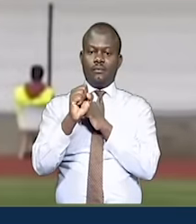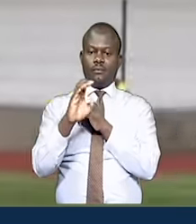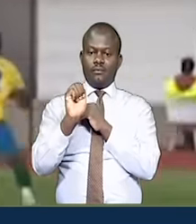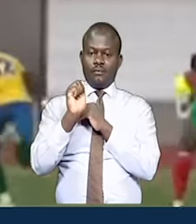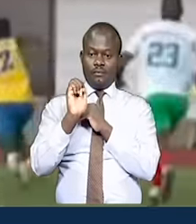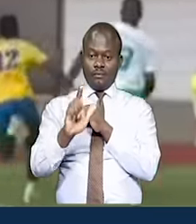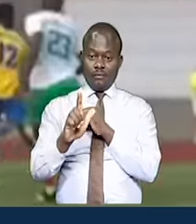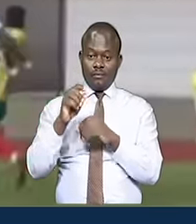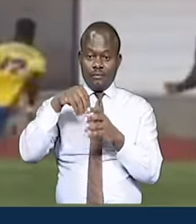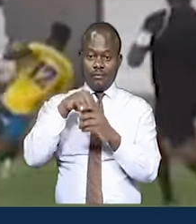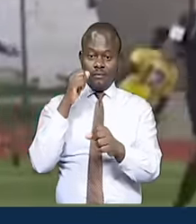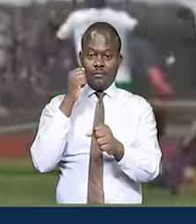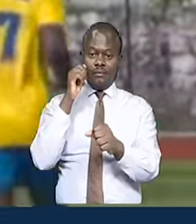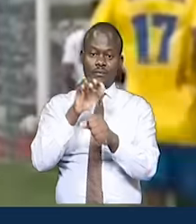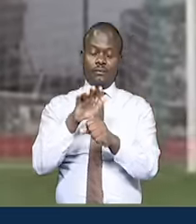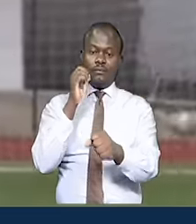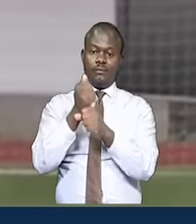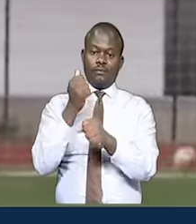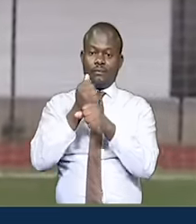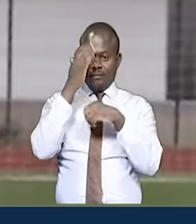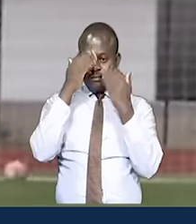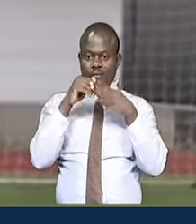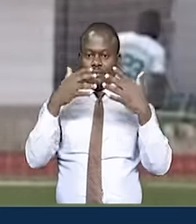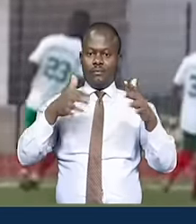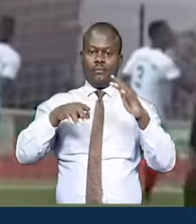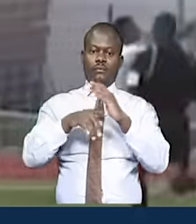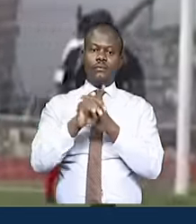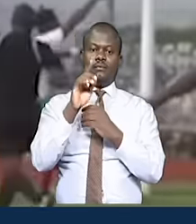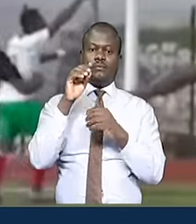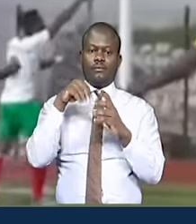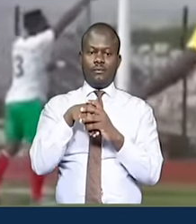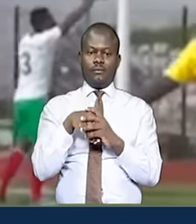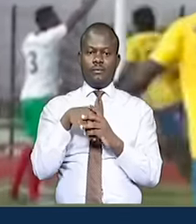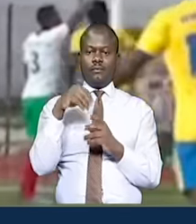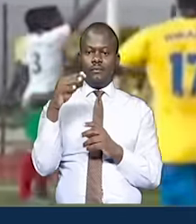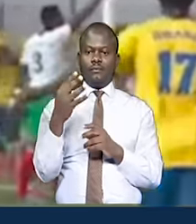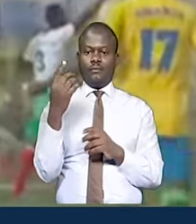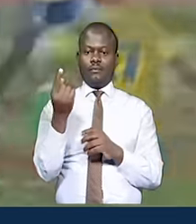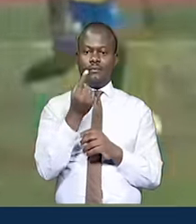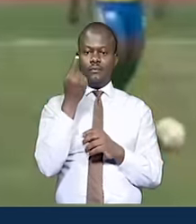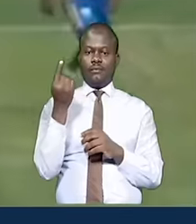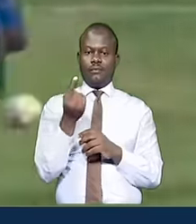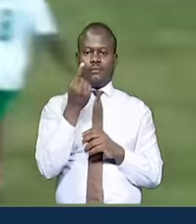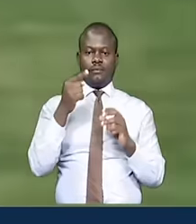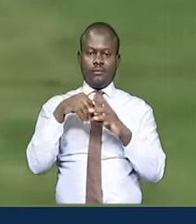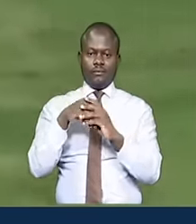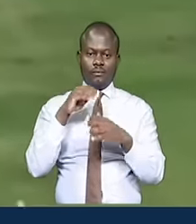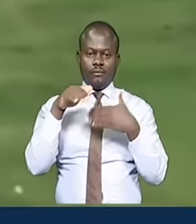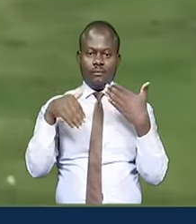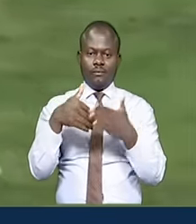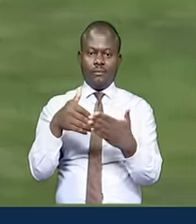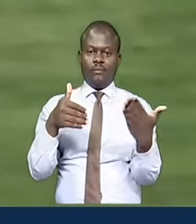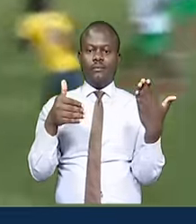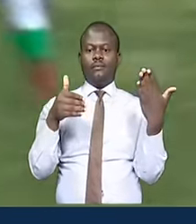ngo hacyarimo akazi kenshi ko gukora kuko bamaze gutsindamo ibitego 4 gusa muri urwo